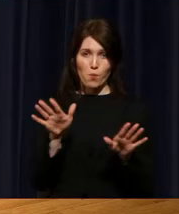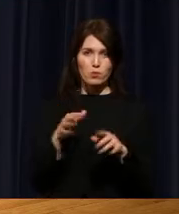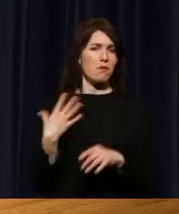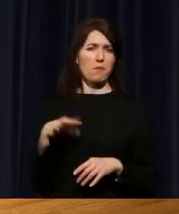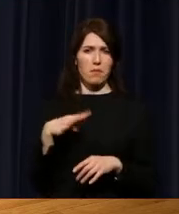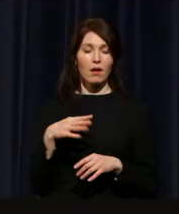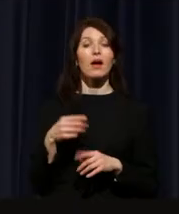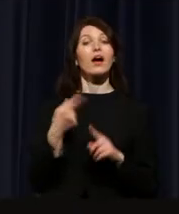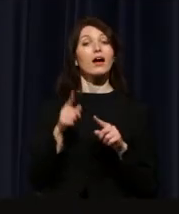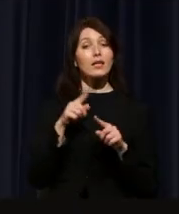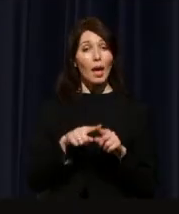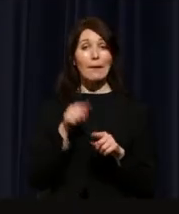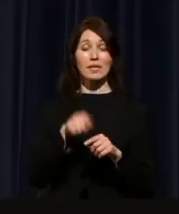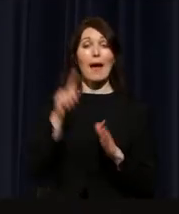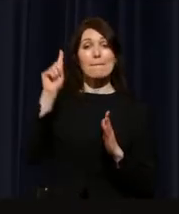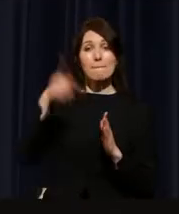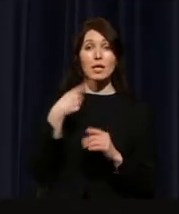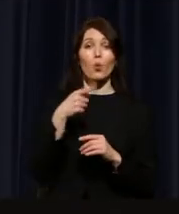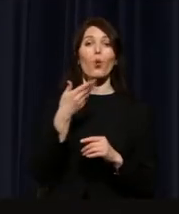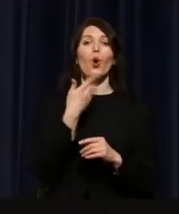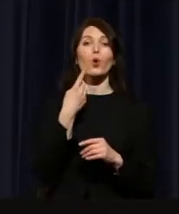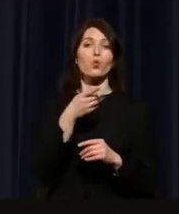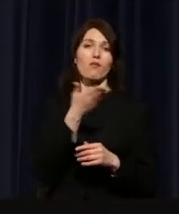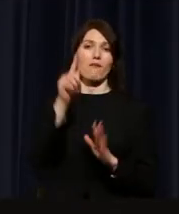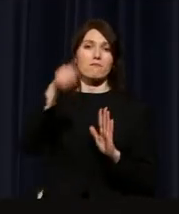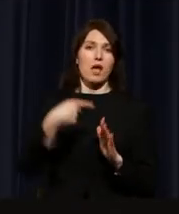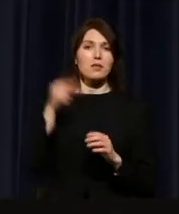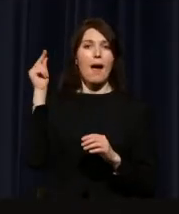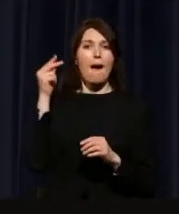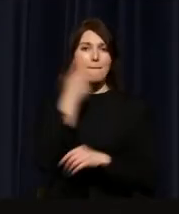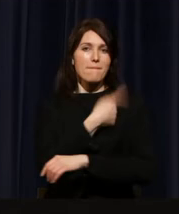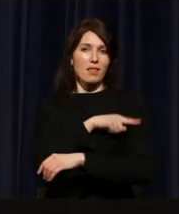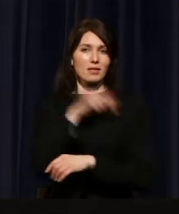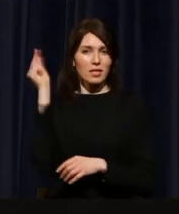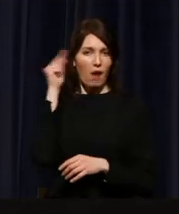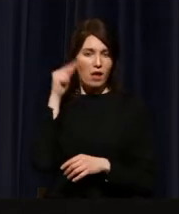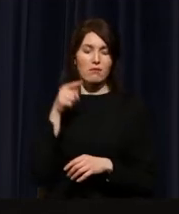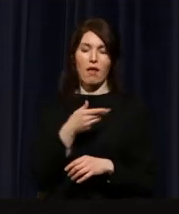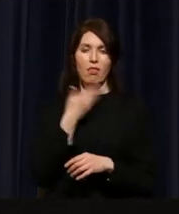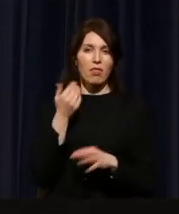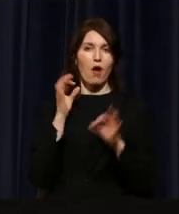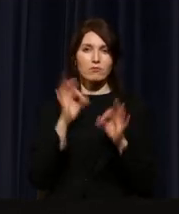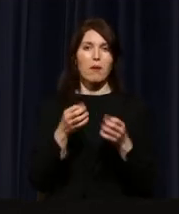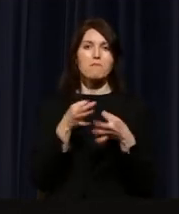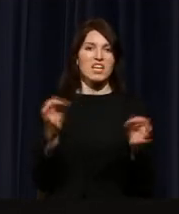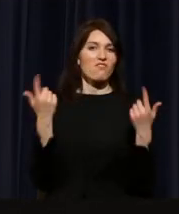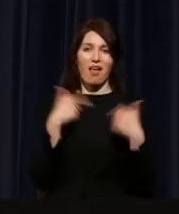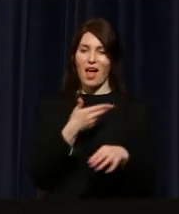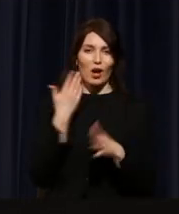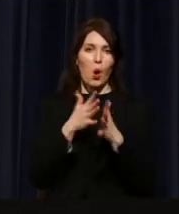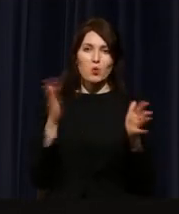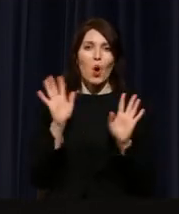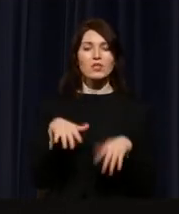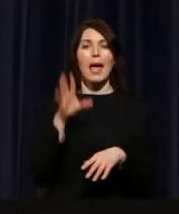ka tas tā prasība, ko no tevis prasa medicīnas studijas, ir tik lielas, ka īstenībā nav jau baigi daudz tā brīvā laika, lai tu